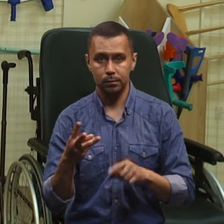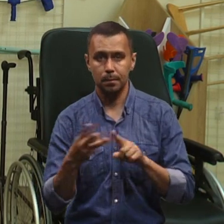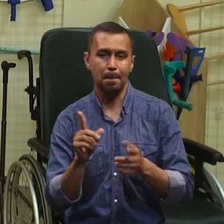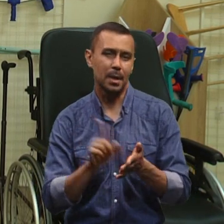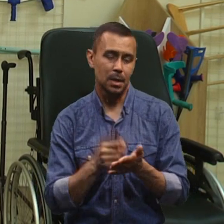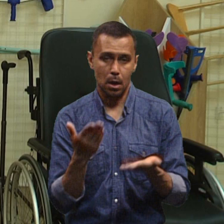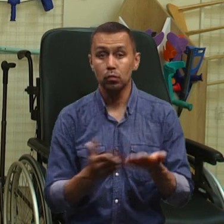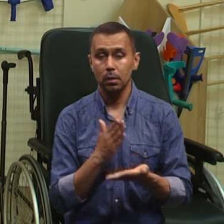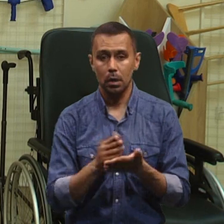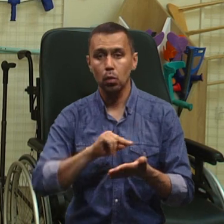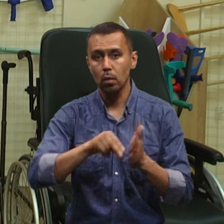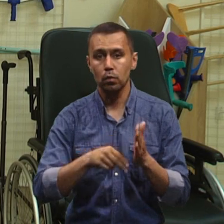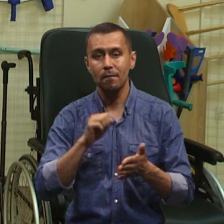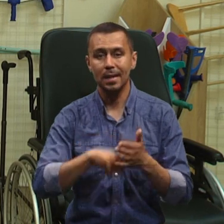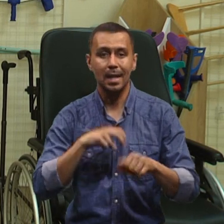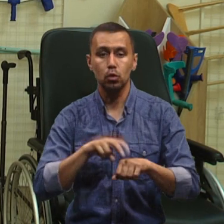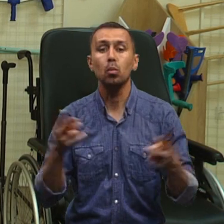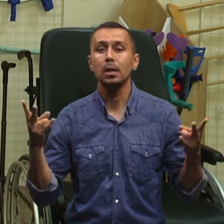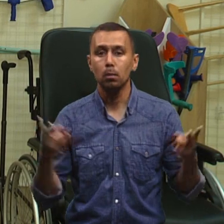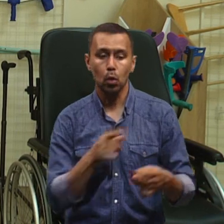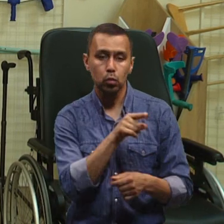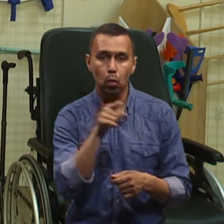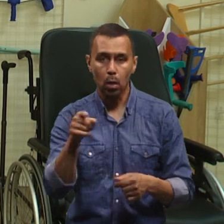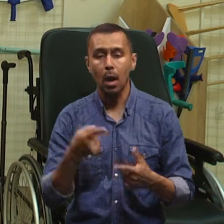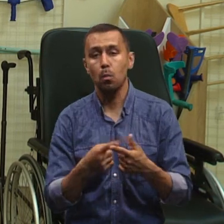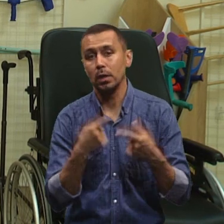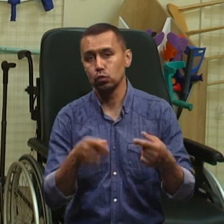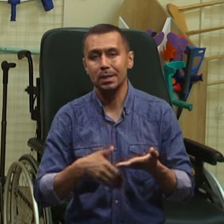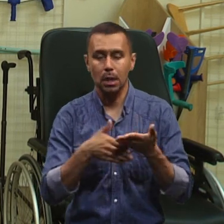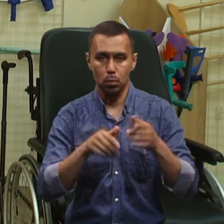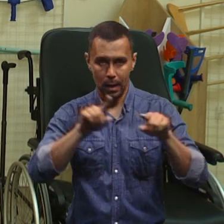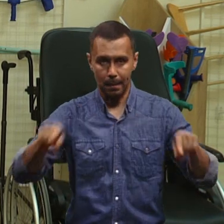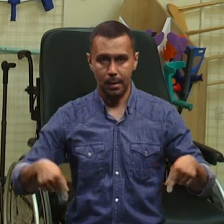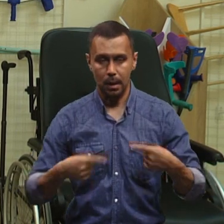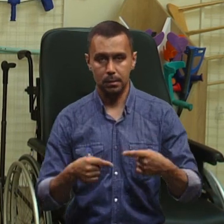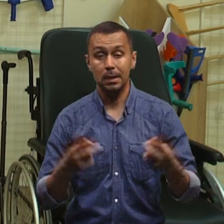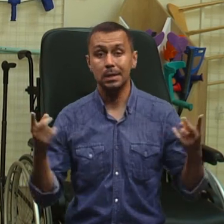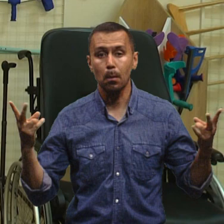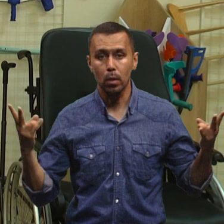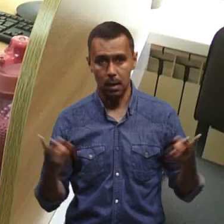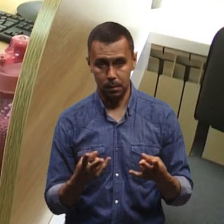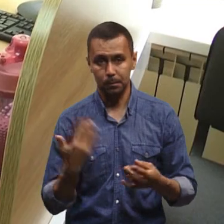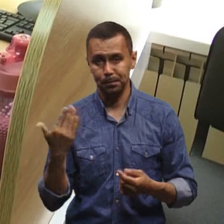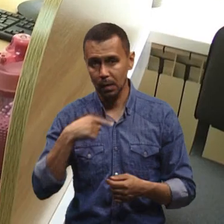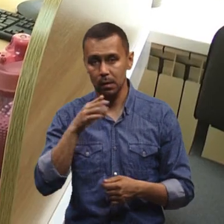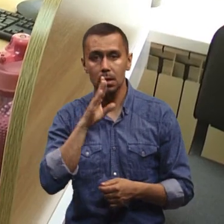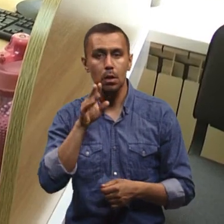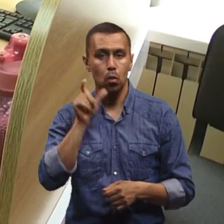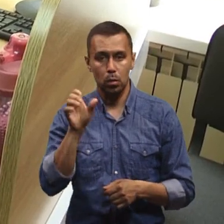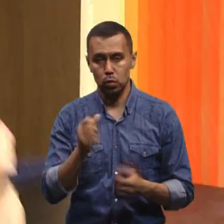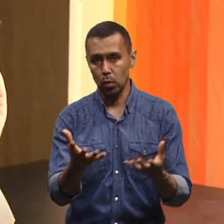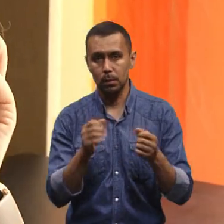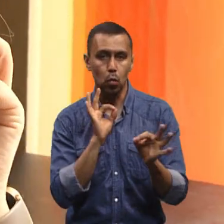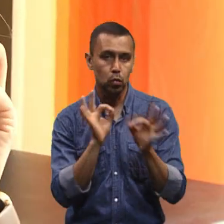пенсійний, якщо воно є, і довідочку від лікаря, що потребує того чи іншого засобу реабілітації. За потреби, каже Тетяна Вовчемис, людина може